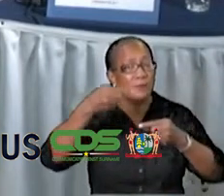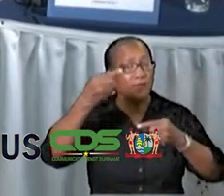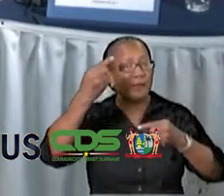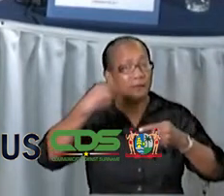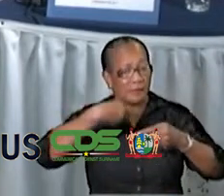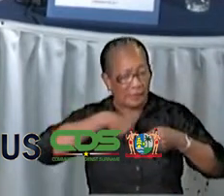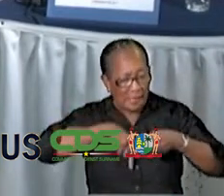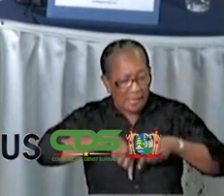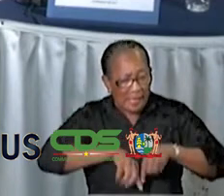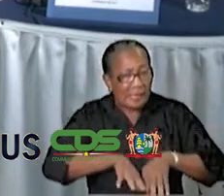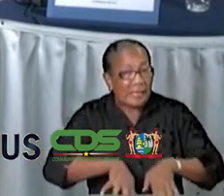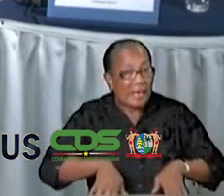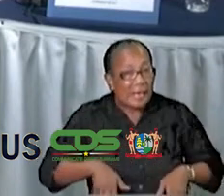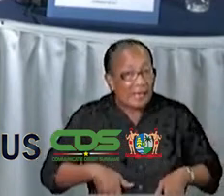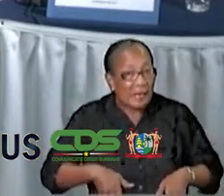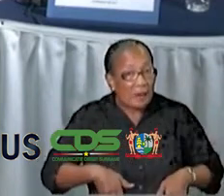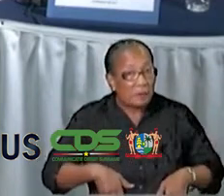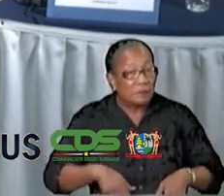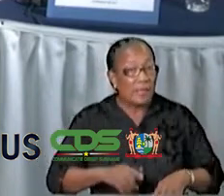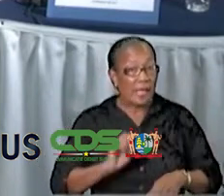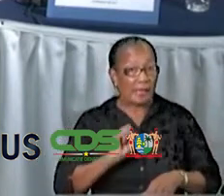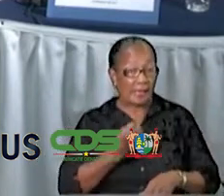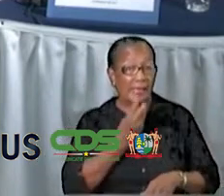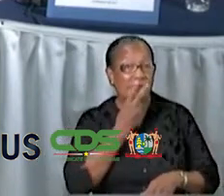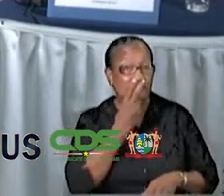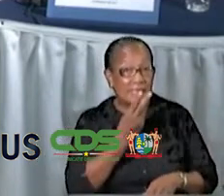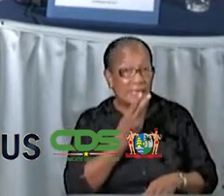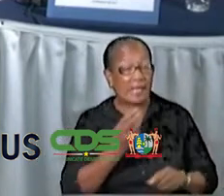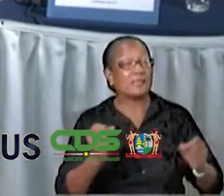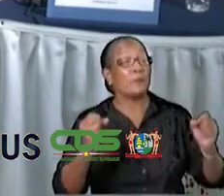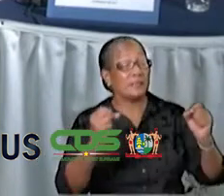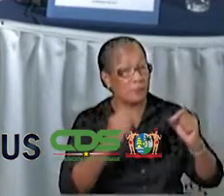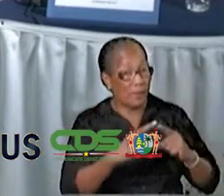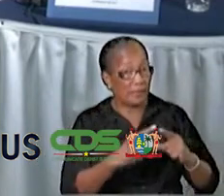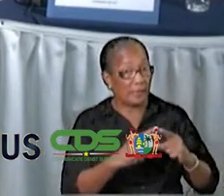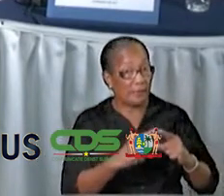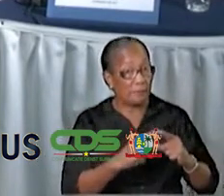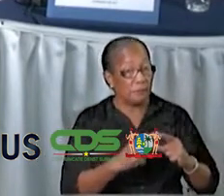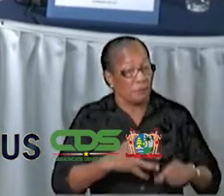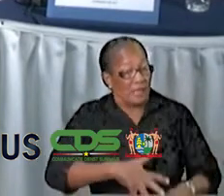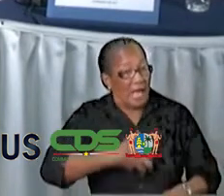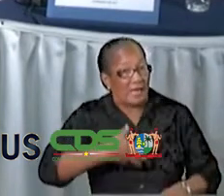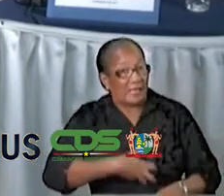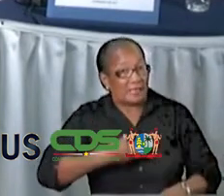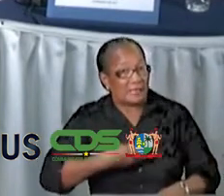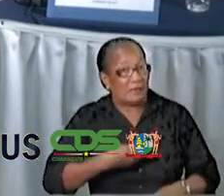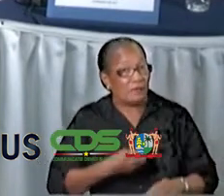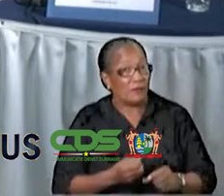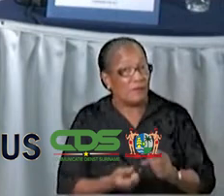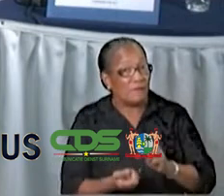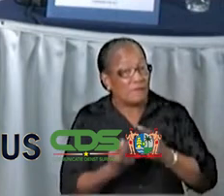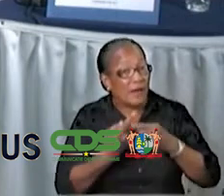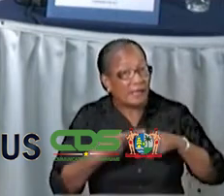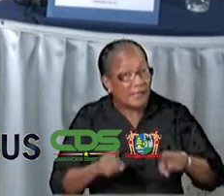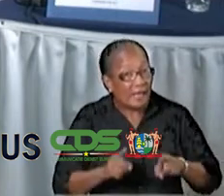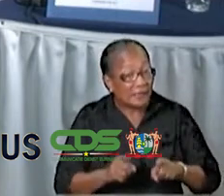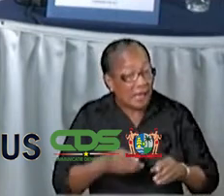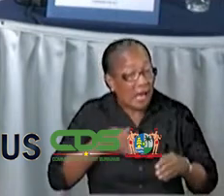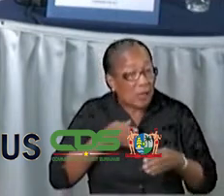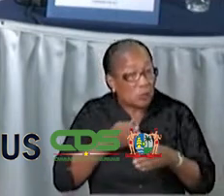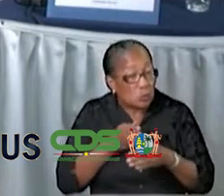lichaam, dat die detecteerbaar is. En dat zien wij als een besmetting. Dus agressievere varianten, die breken